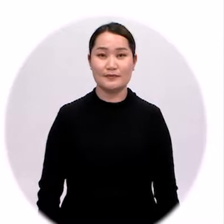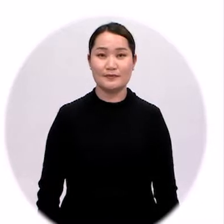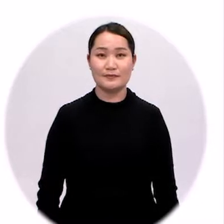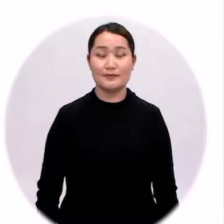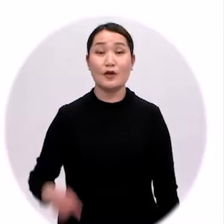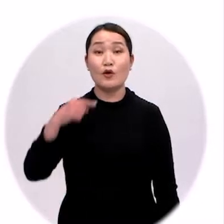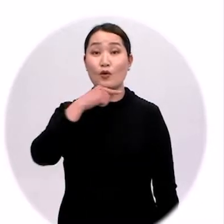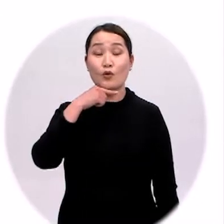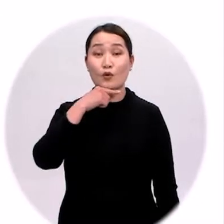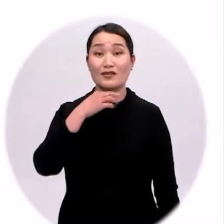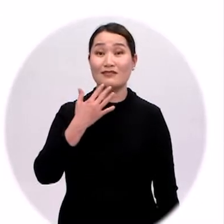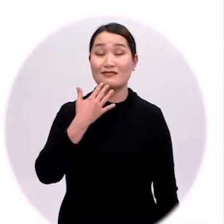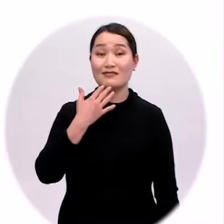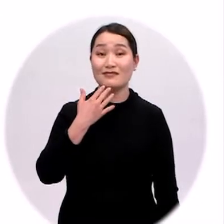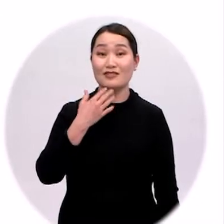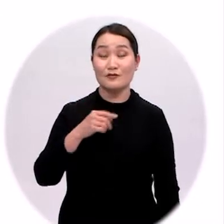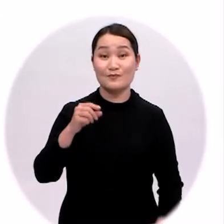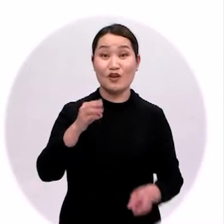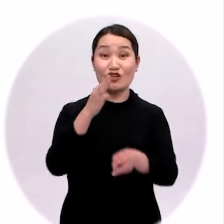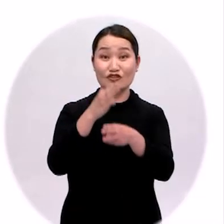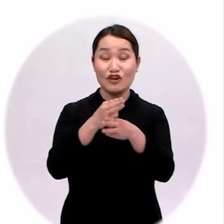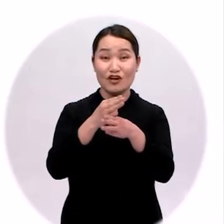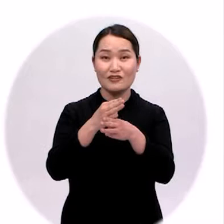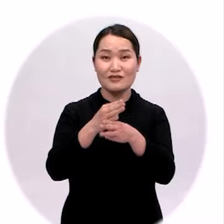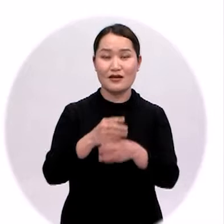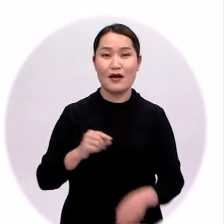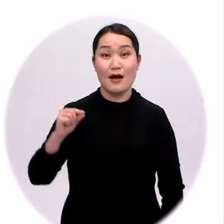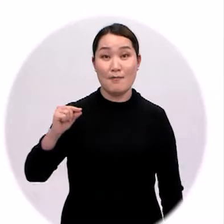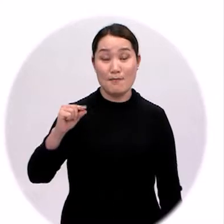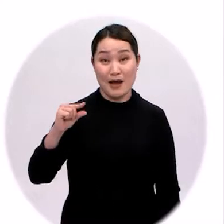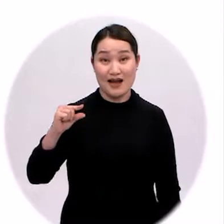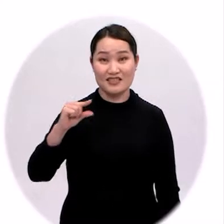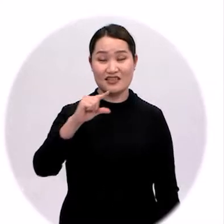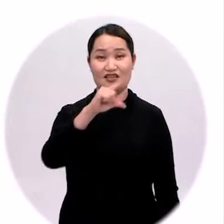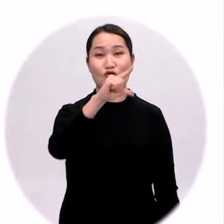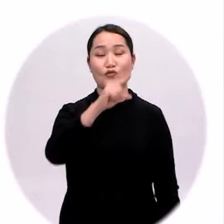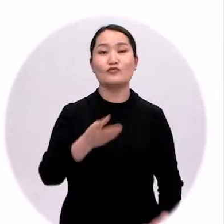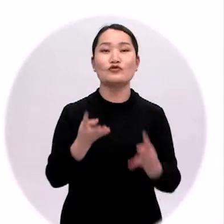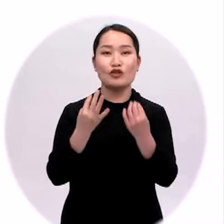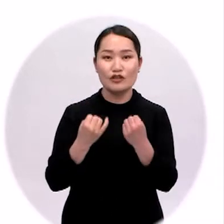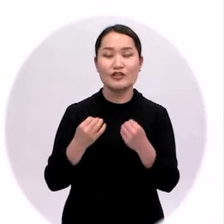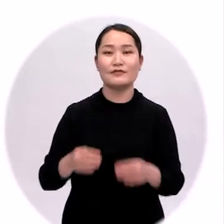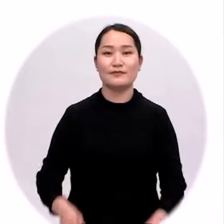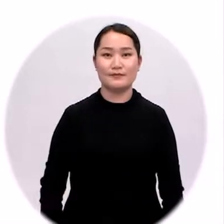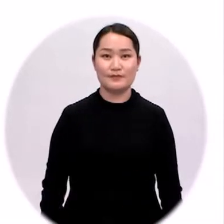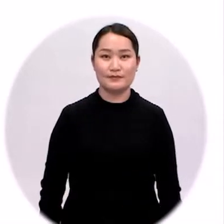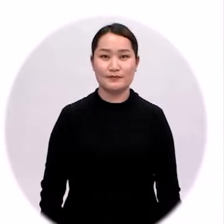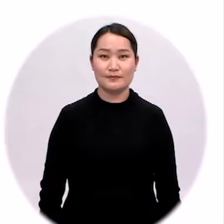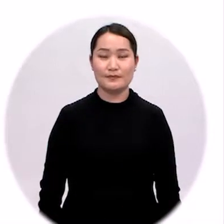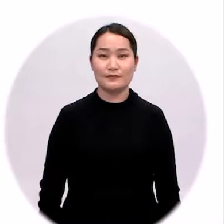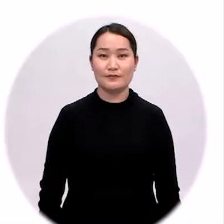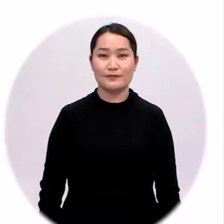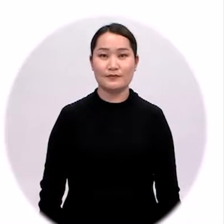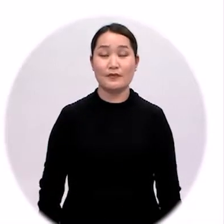За, улаан сумны доор байгаа тоог цөмөрөө багаас нь их рүү тоолцгоё. За,